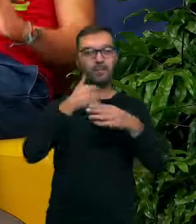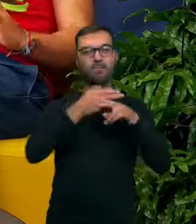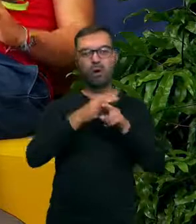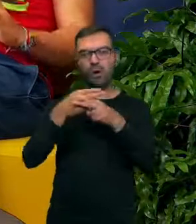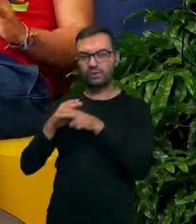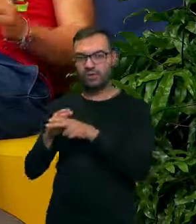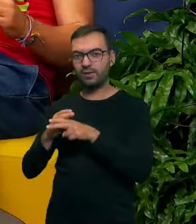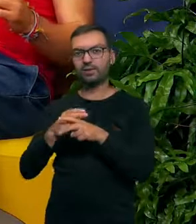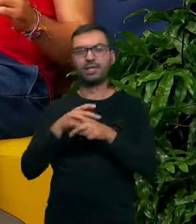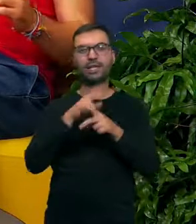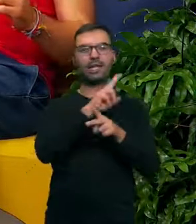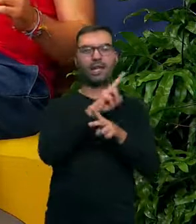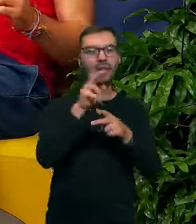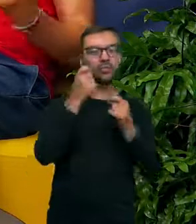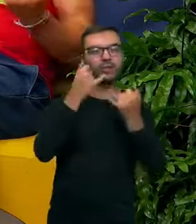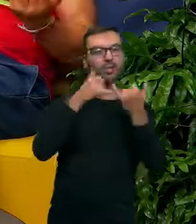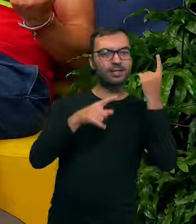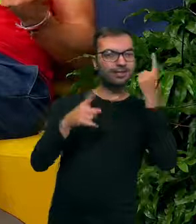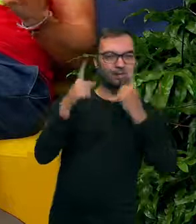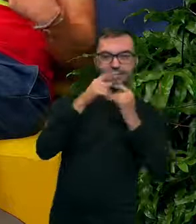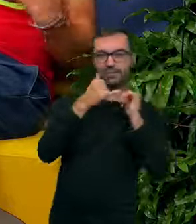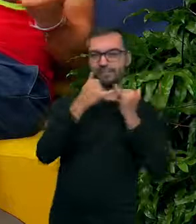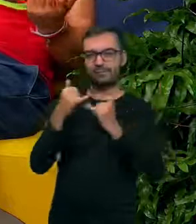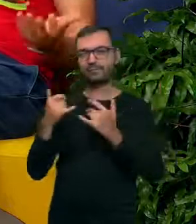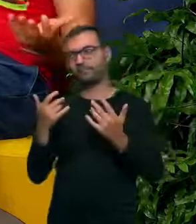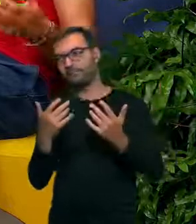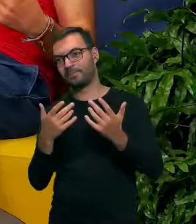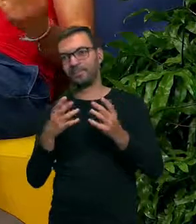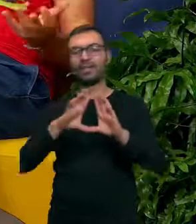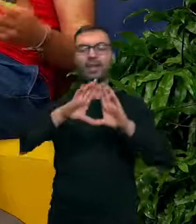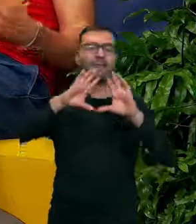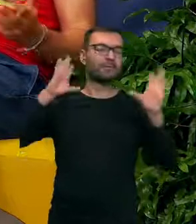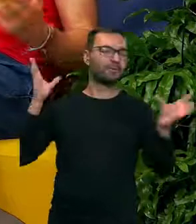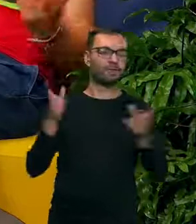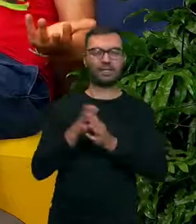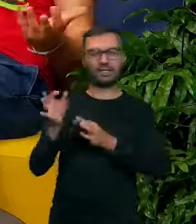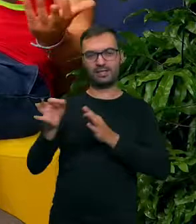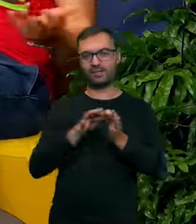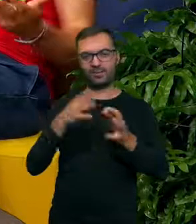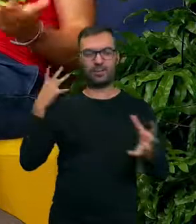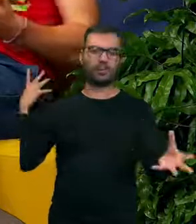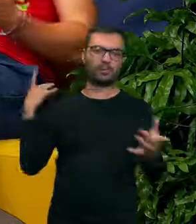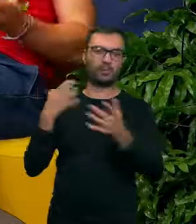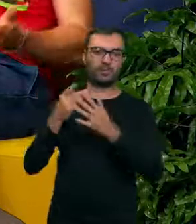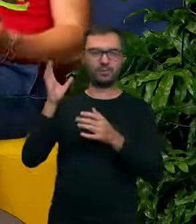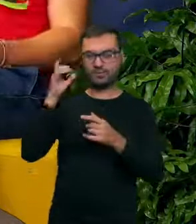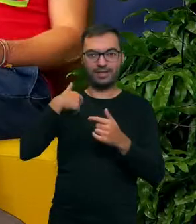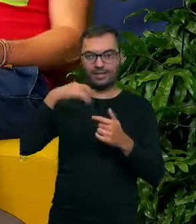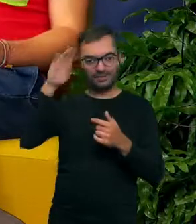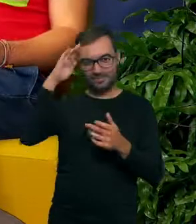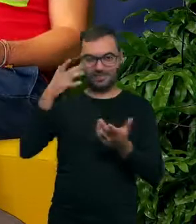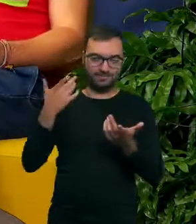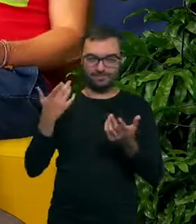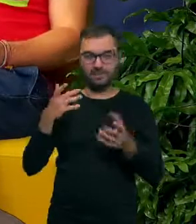innego trochę reprezentował i tak, no nie wiem, z wszystkich historii, które ja słyszałem gdzieś tam kiedyś, bo przecież tego nie